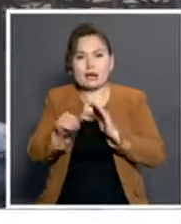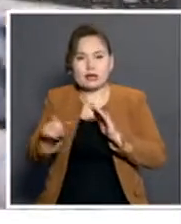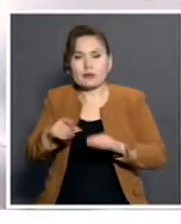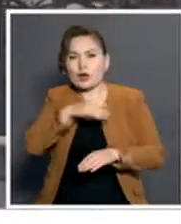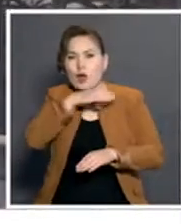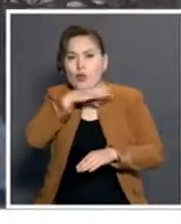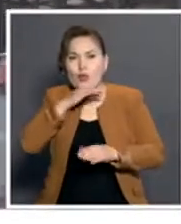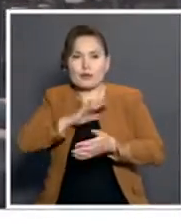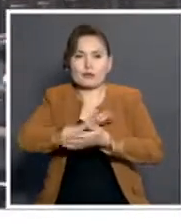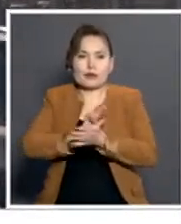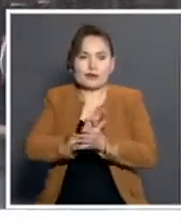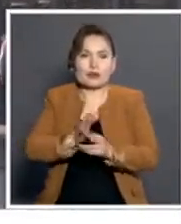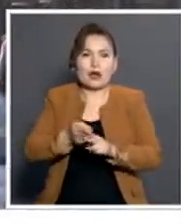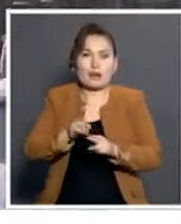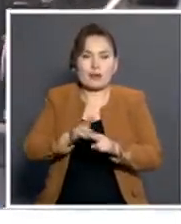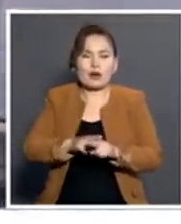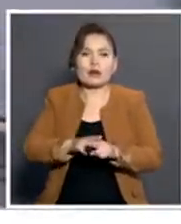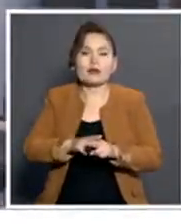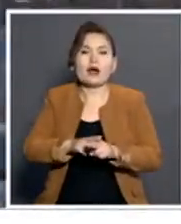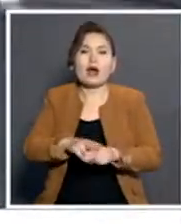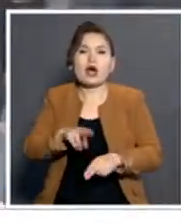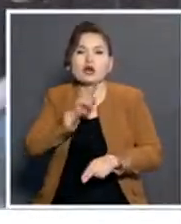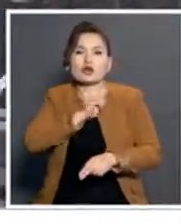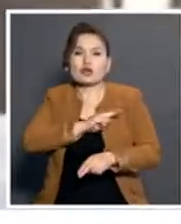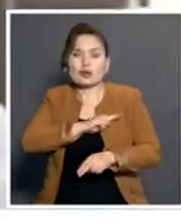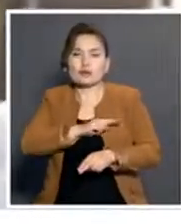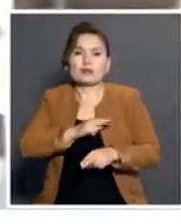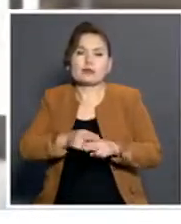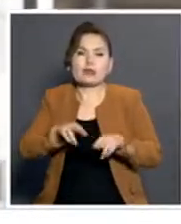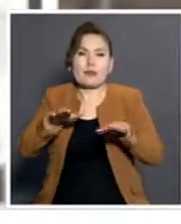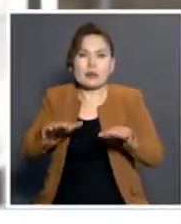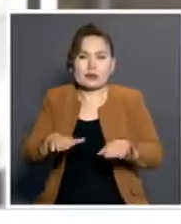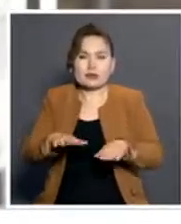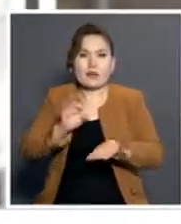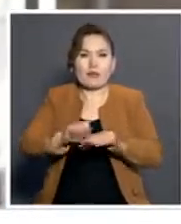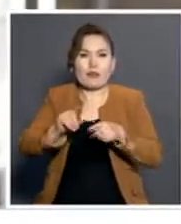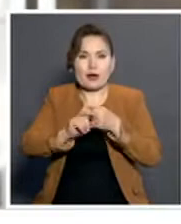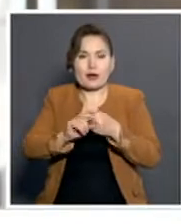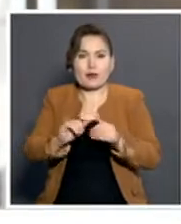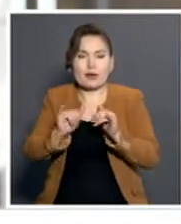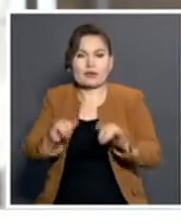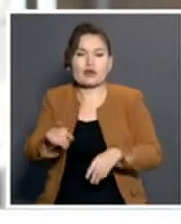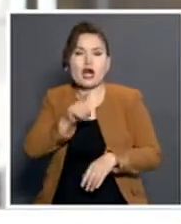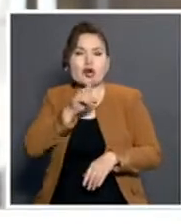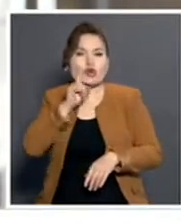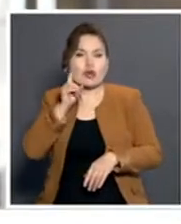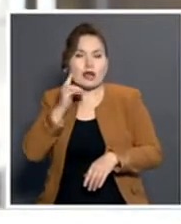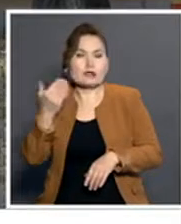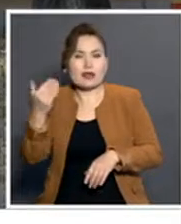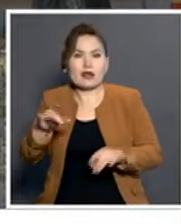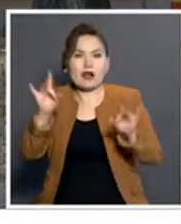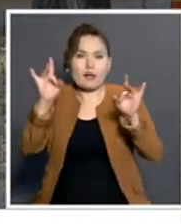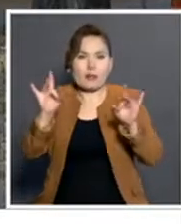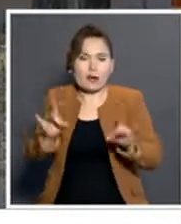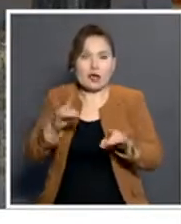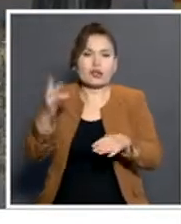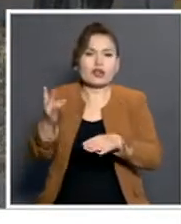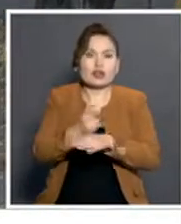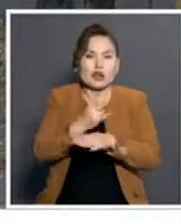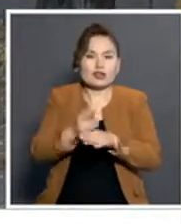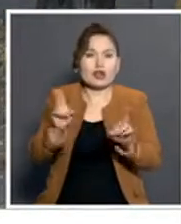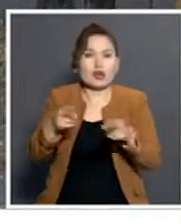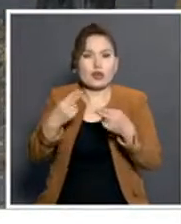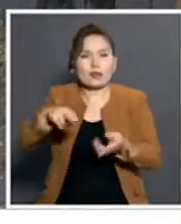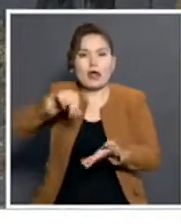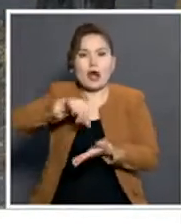Сондай-ақ офис қызметкерлері арасында да COVID жұқтыру дерегі көбейген, ал жастардың түрлі жиын той, ойын-сауық кештеріне